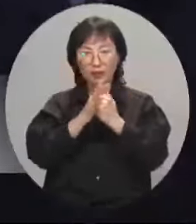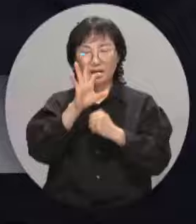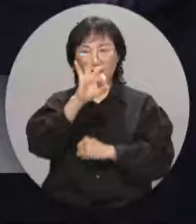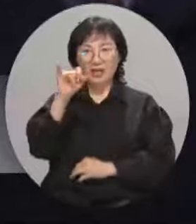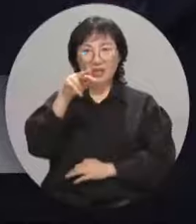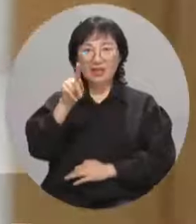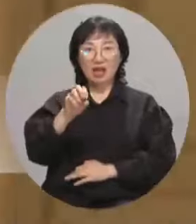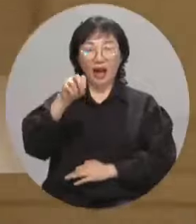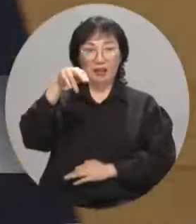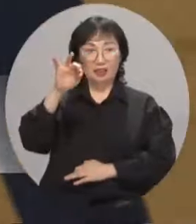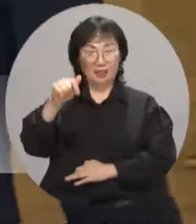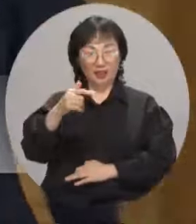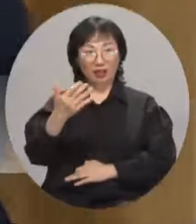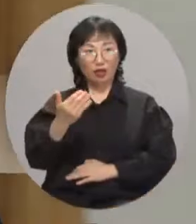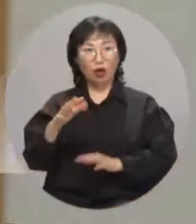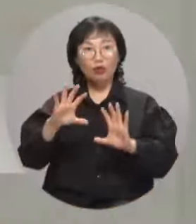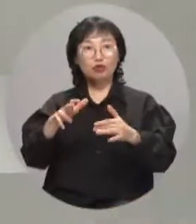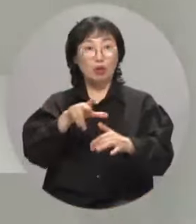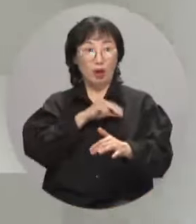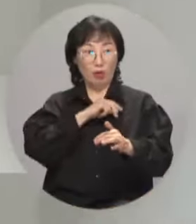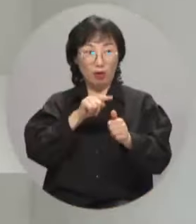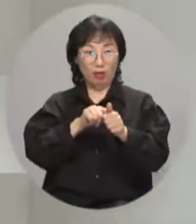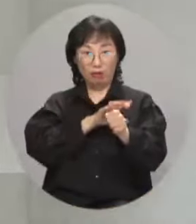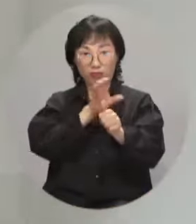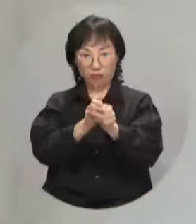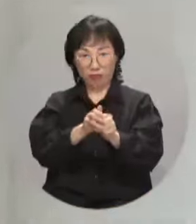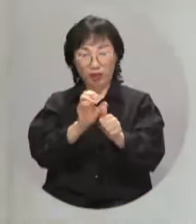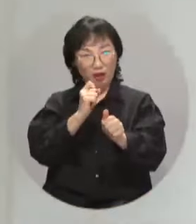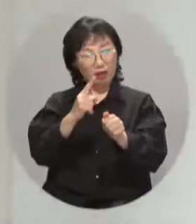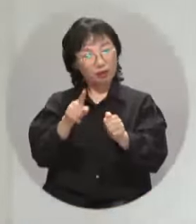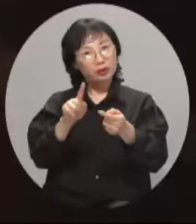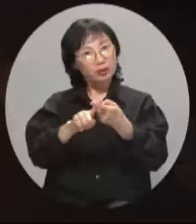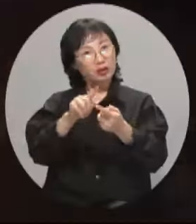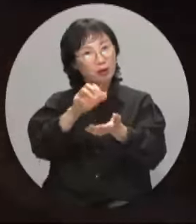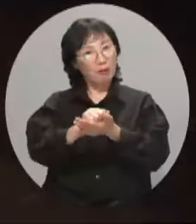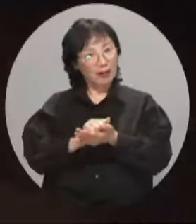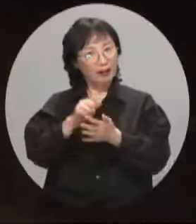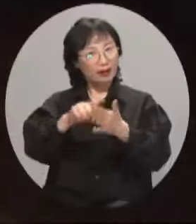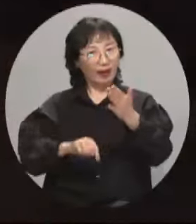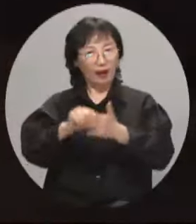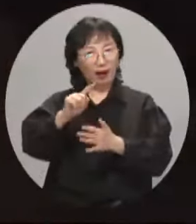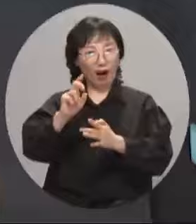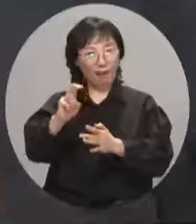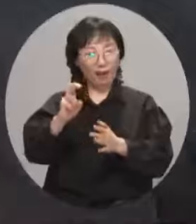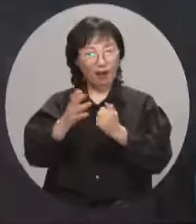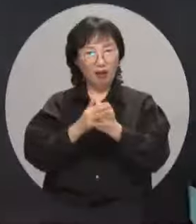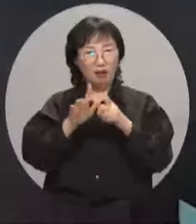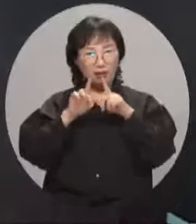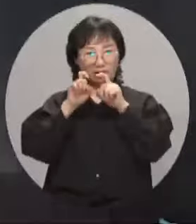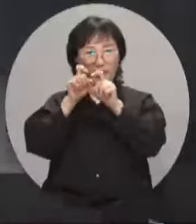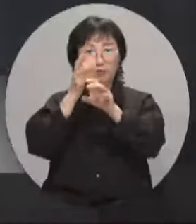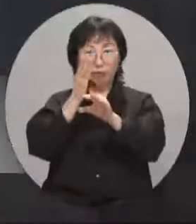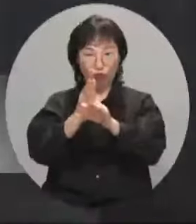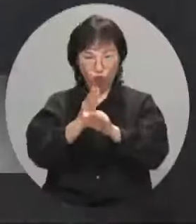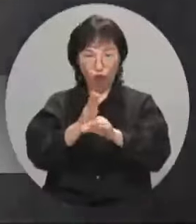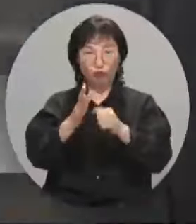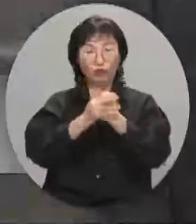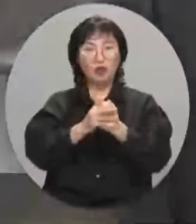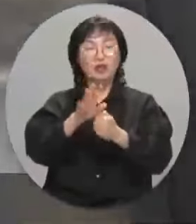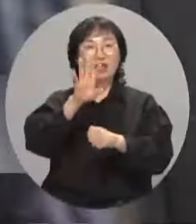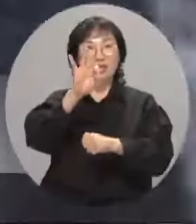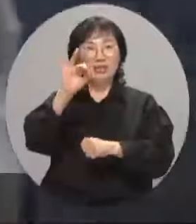국회의원을 임명해 주고 난 뒤 받은 대가로 수사착수 4만으로 이상직 건이